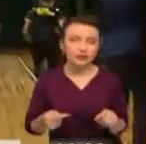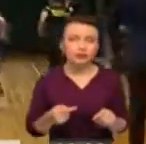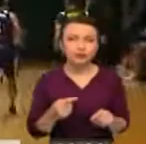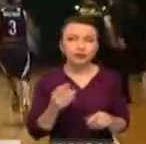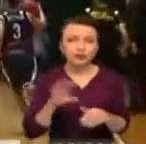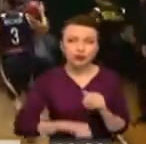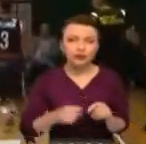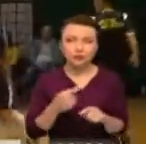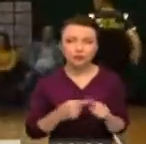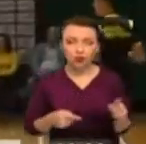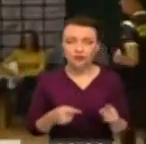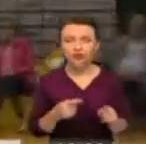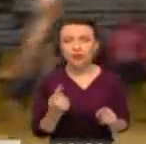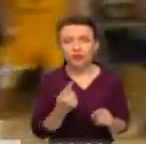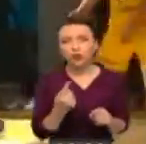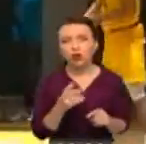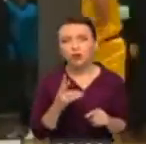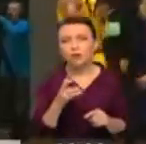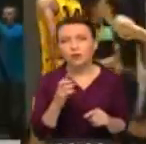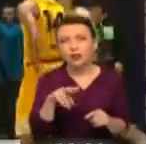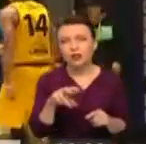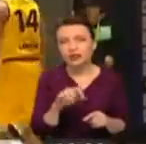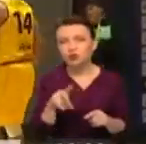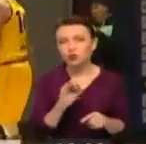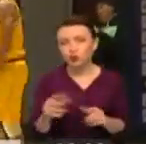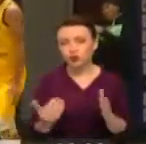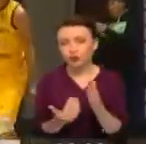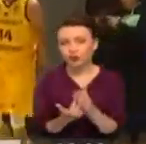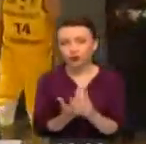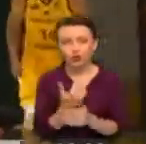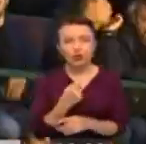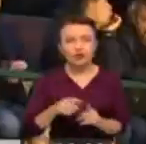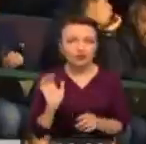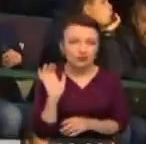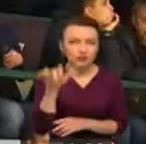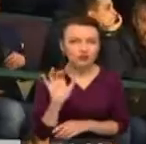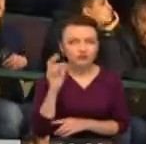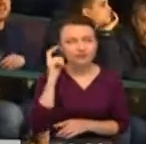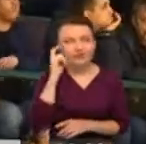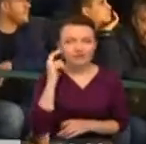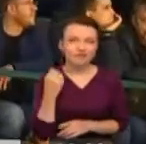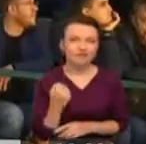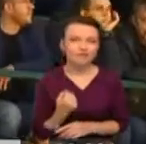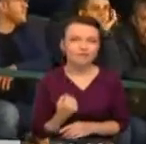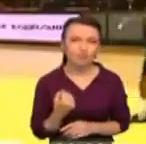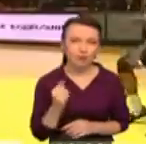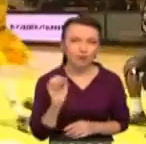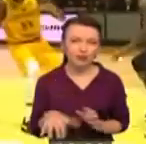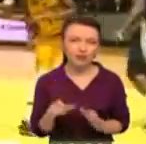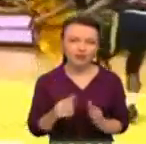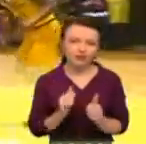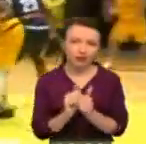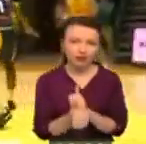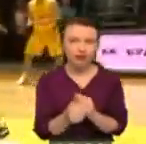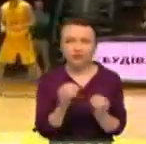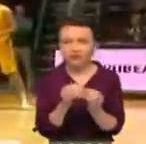взяв на себе новачок команди Богдан Близнюк. Після його результативного кидка «Київбаскет» вийшов уперед. І вже залишався лідером